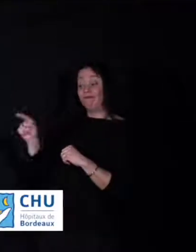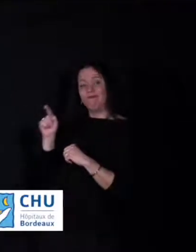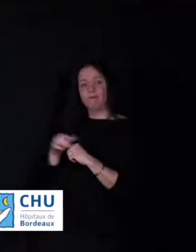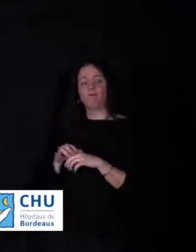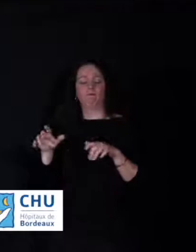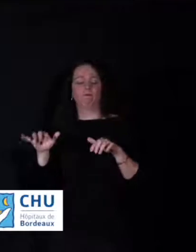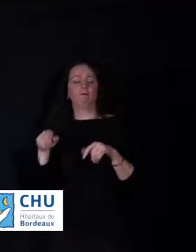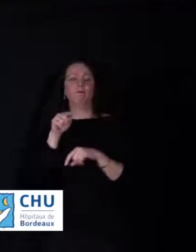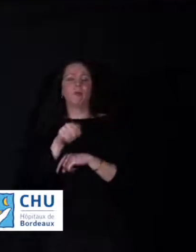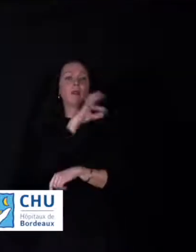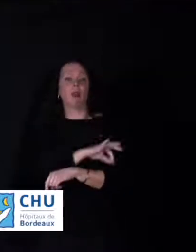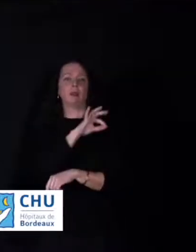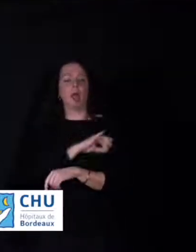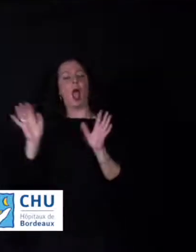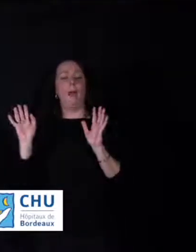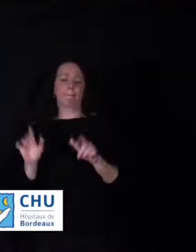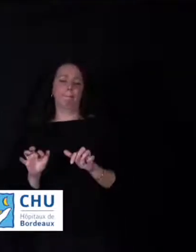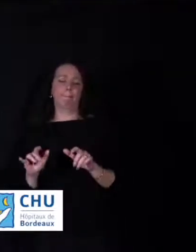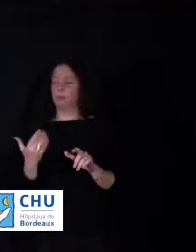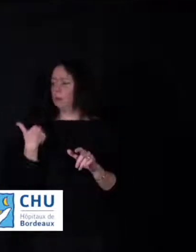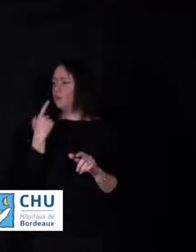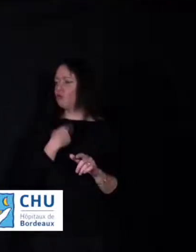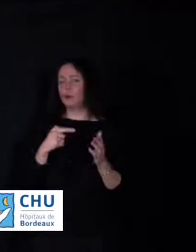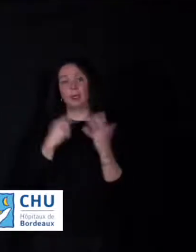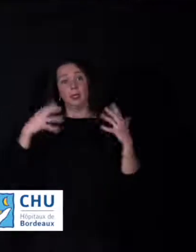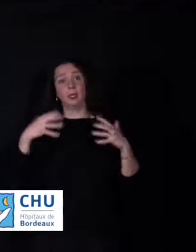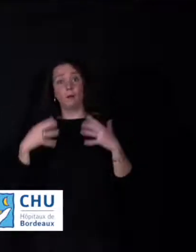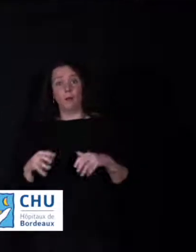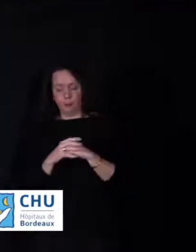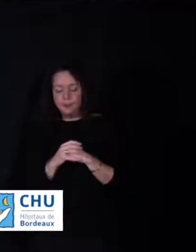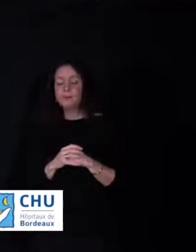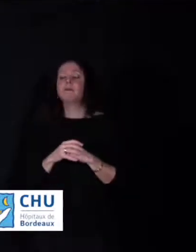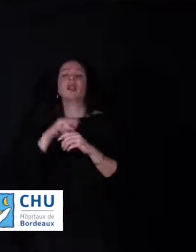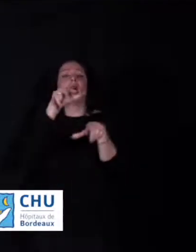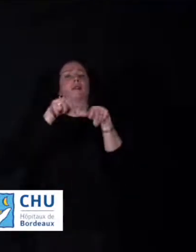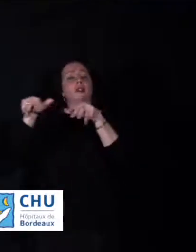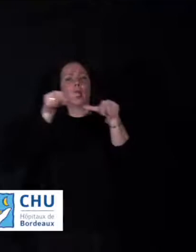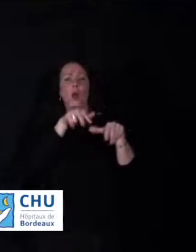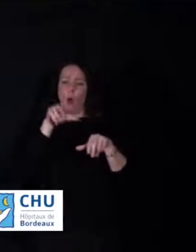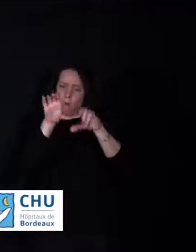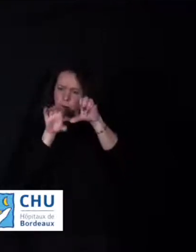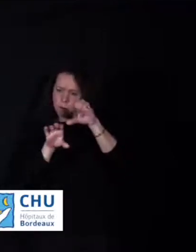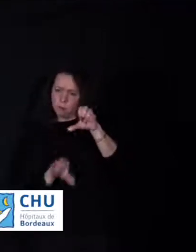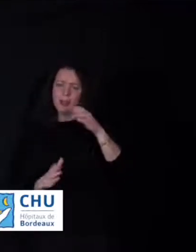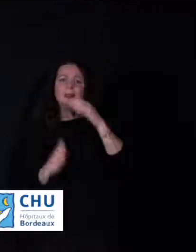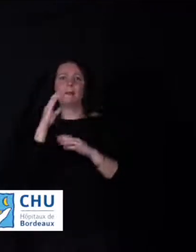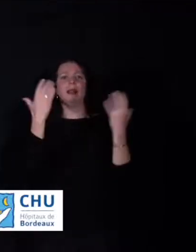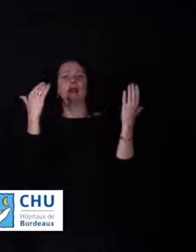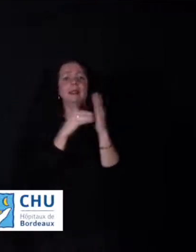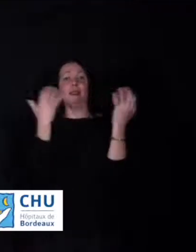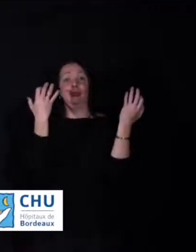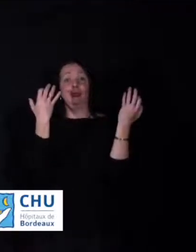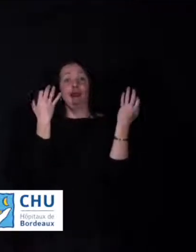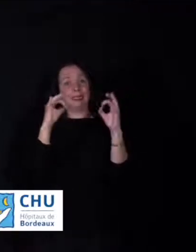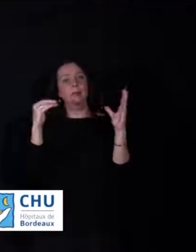le mot-clé « vaccin » au mois de juin 2019. On a sélectionné les vidéos avec plus de 10 000 vues en français